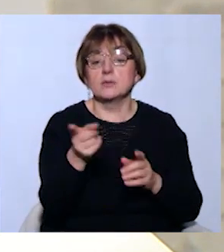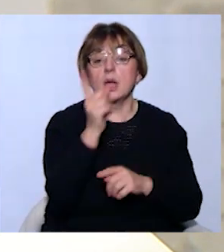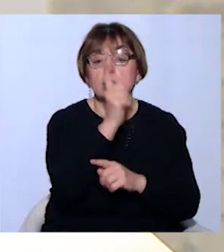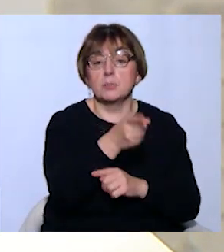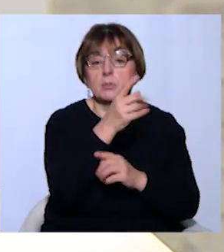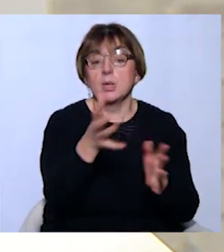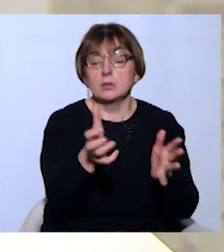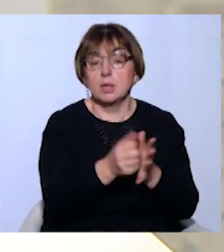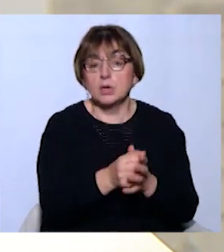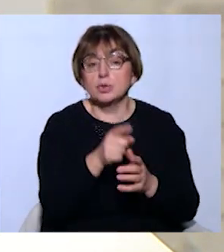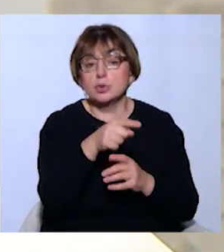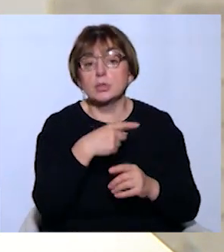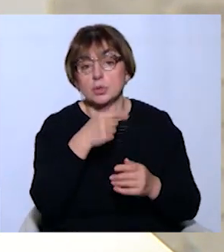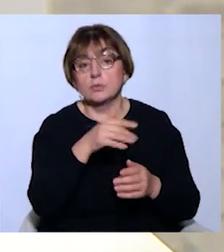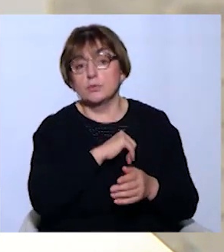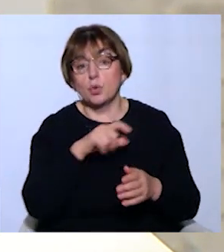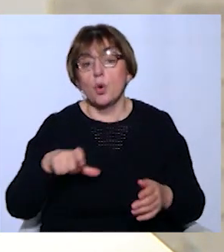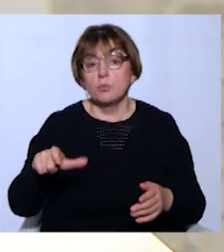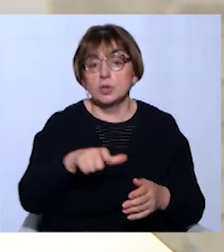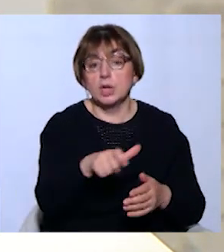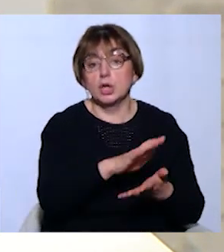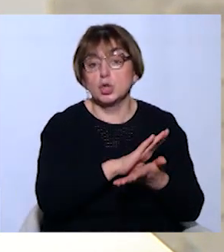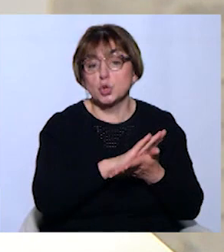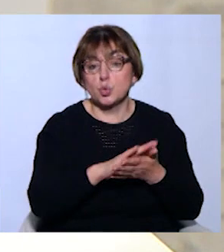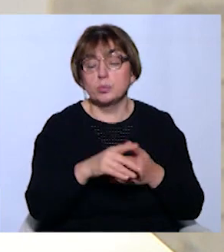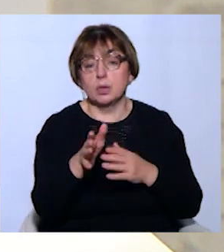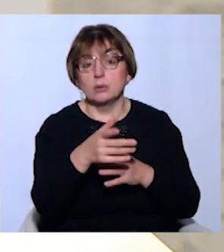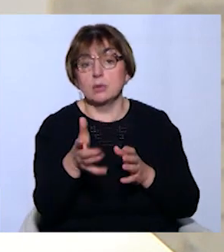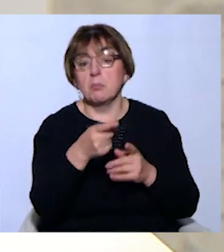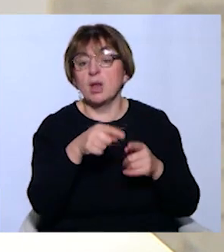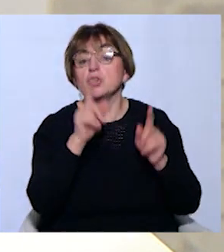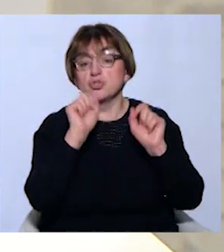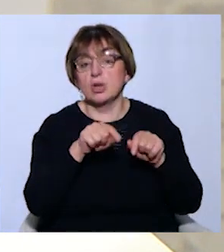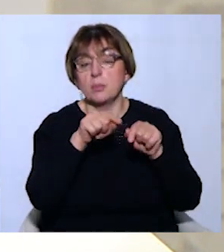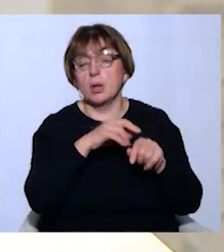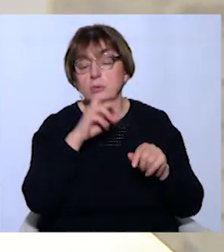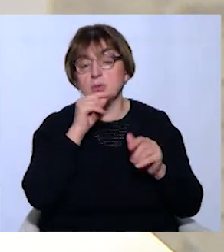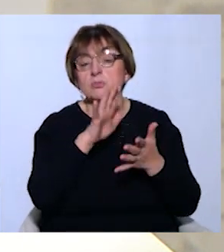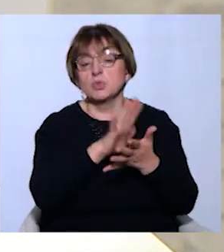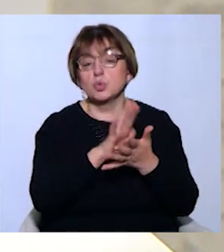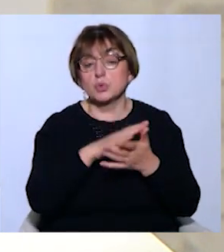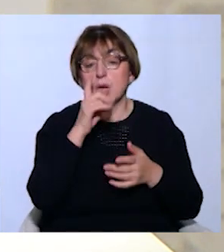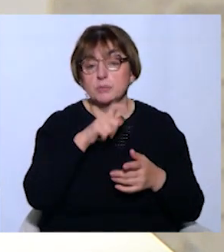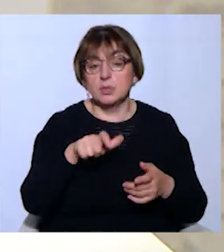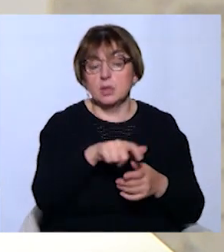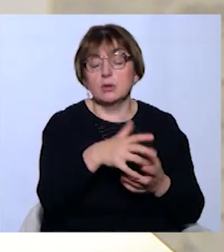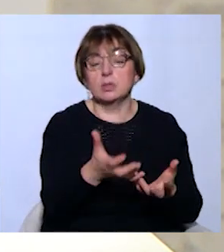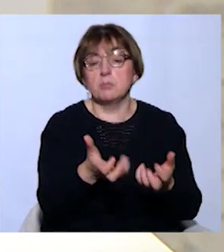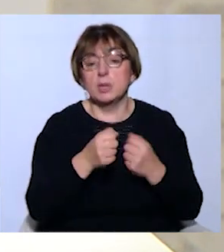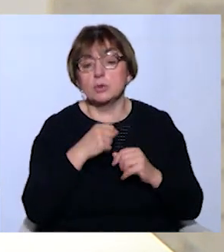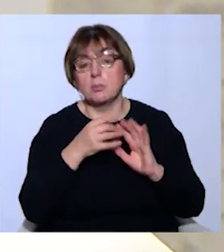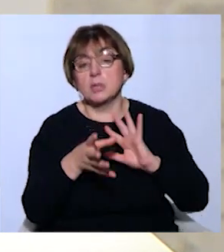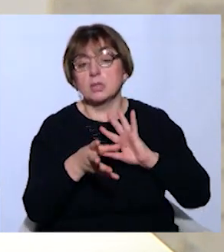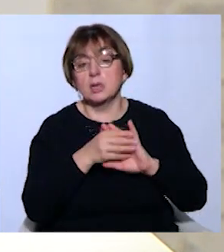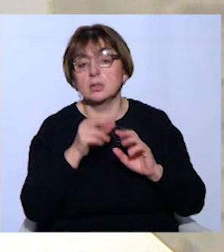დაიჭიროს და ეგონოს, რომ მდინარეში დაიჭირა თევზი და ამ დროს ის დაბინძურებულ მდინარეში იყო და შეიძლება მიიღოს მან მასთან ერთად